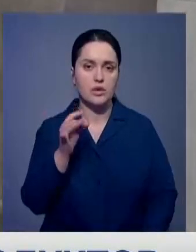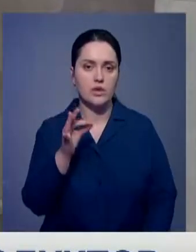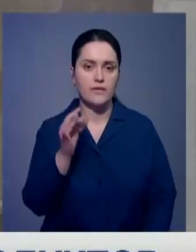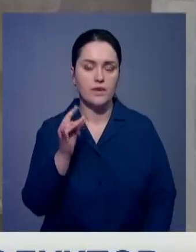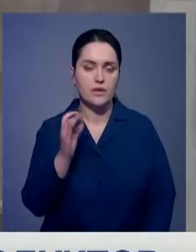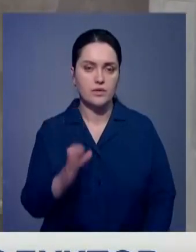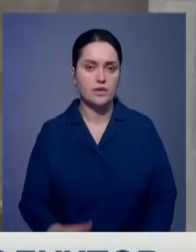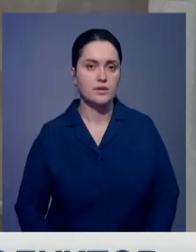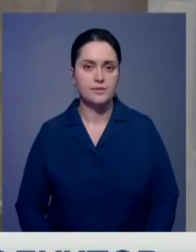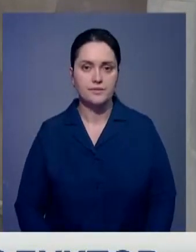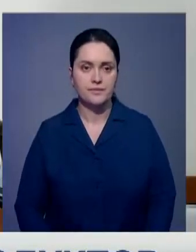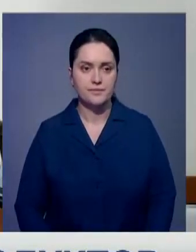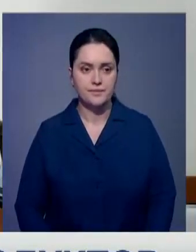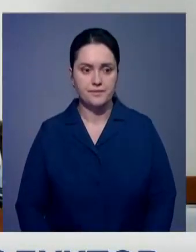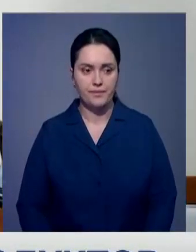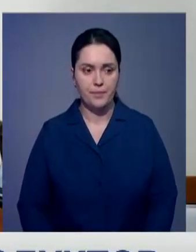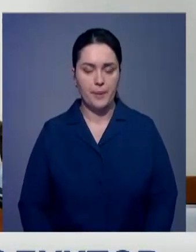Симптомов не выявлено.